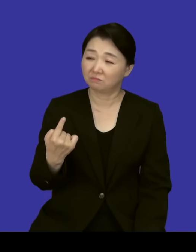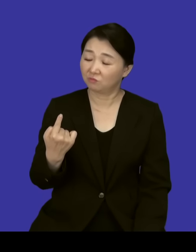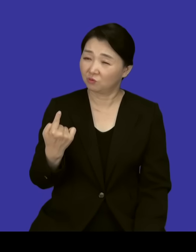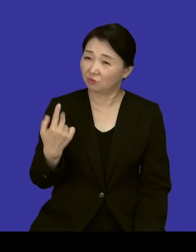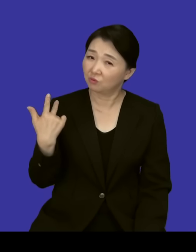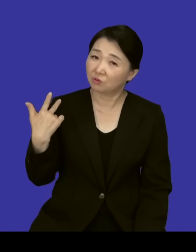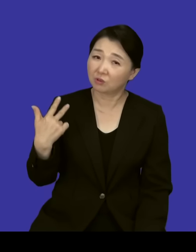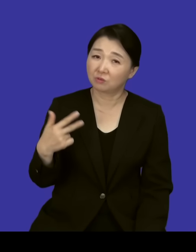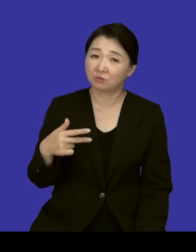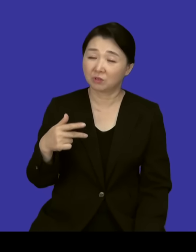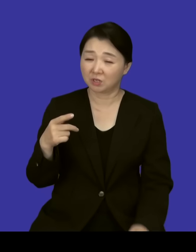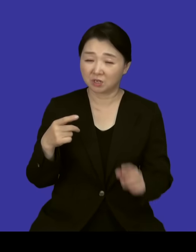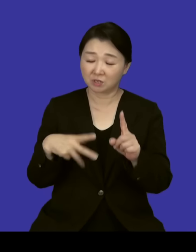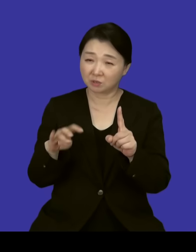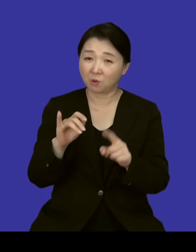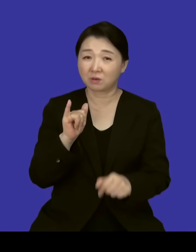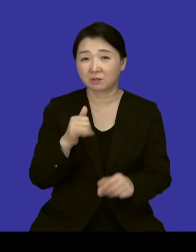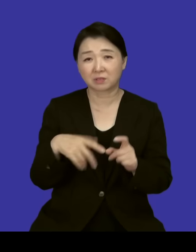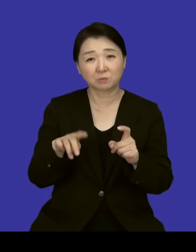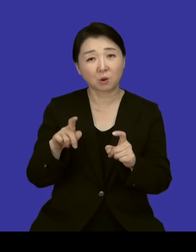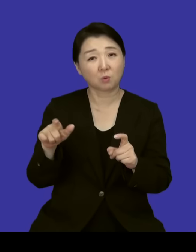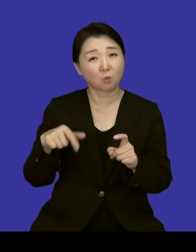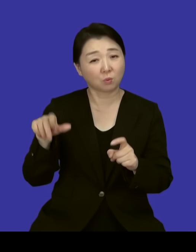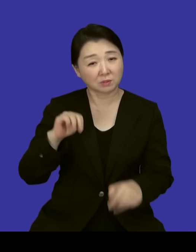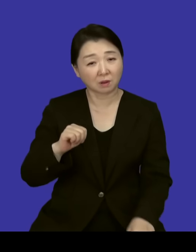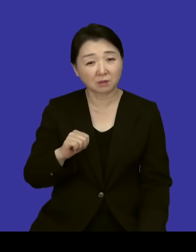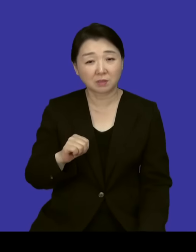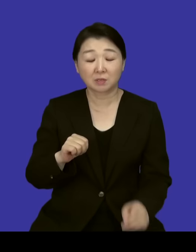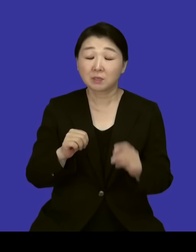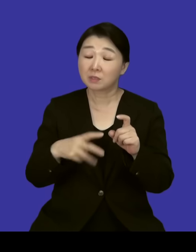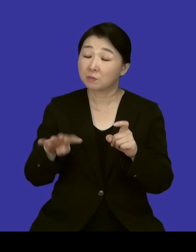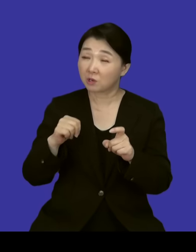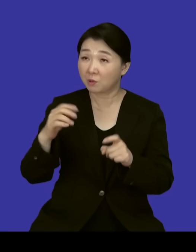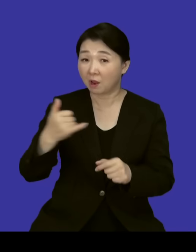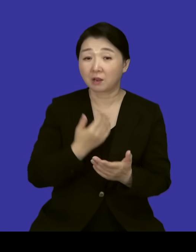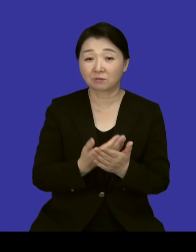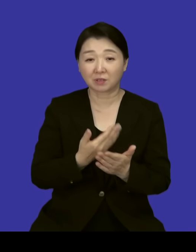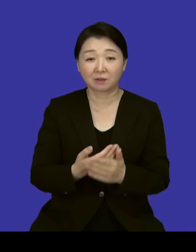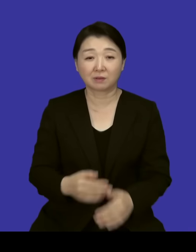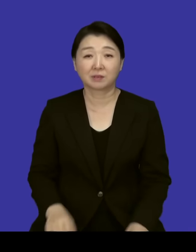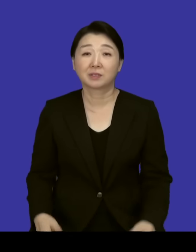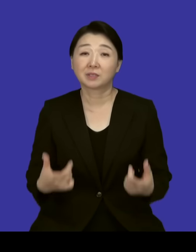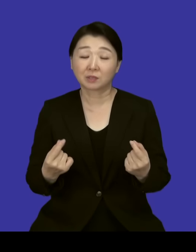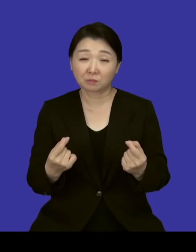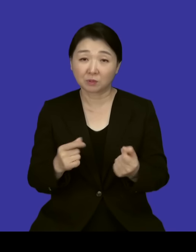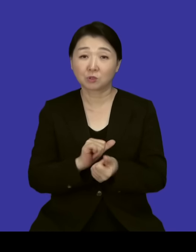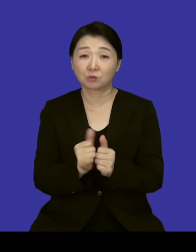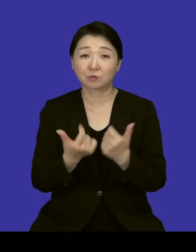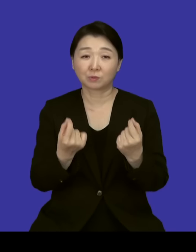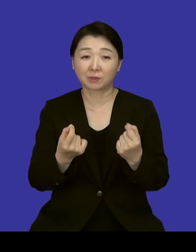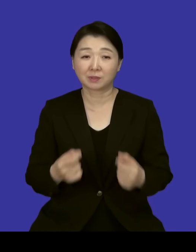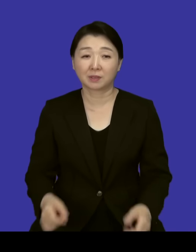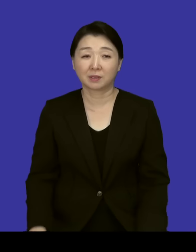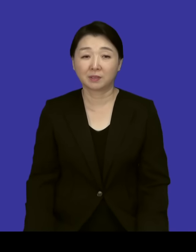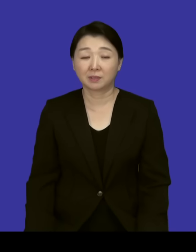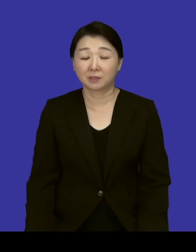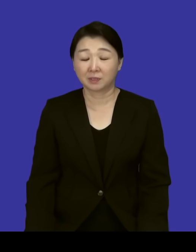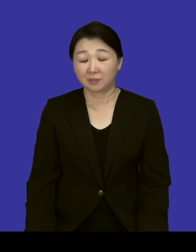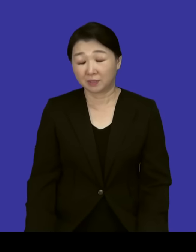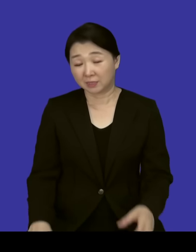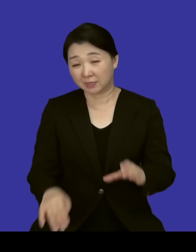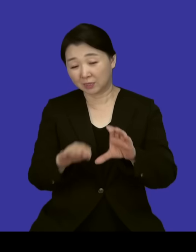지난주에 10억 보고 왔는데 10억 5천이면 10억 되면 연락 주세요. 네. 그런 것처럼 네. 주식도 마찬가지예요. 네. 밑에다가